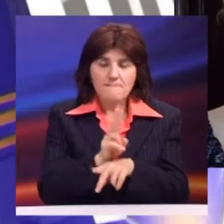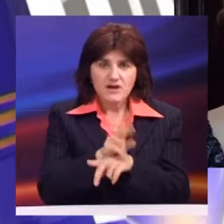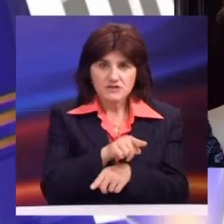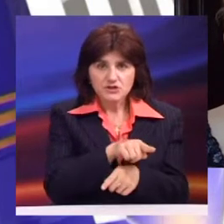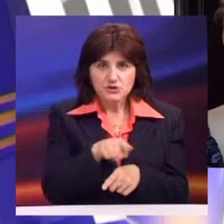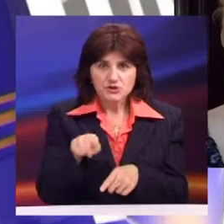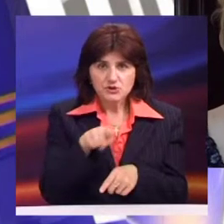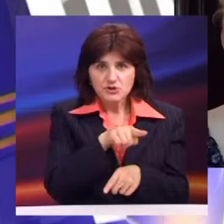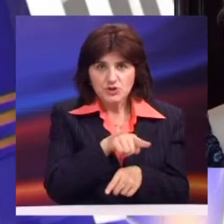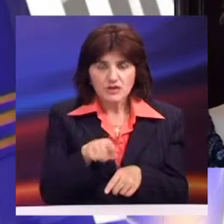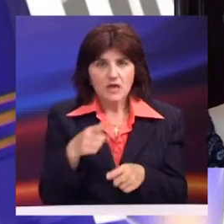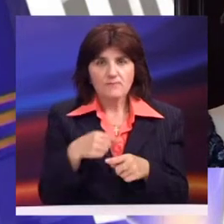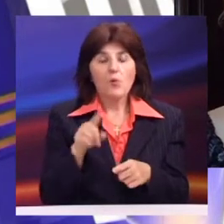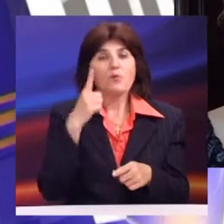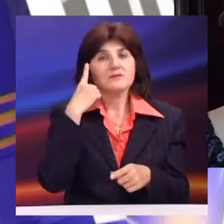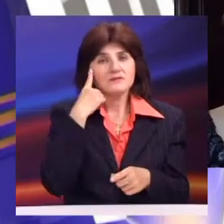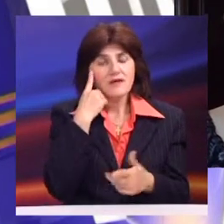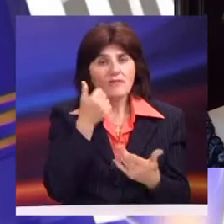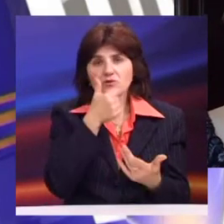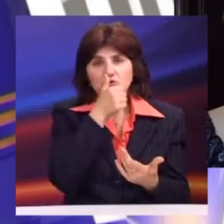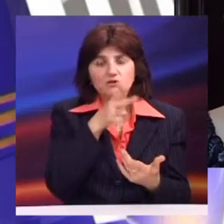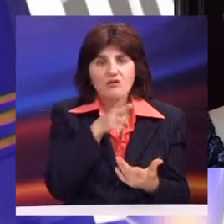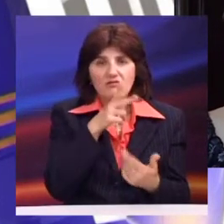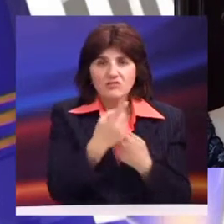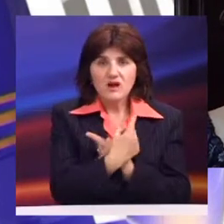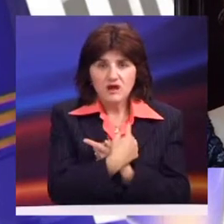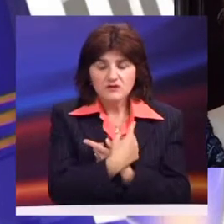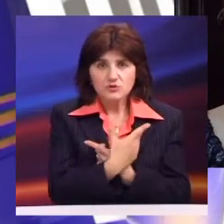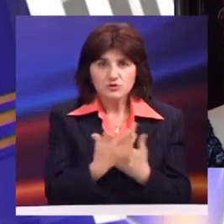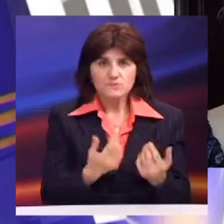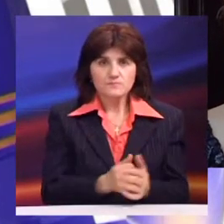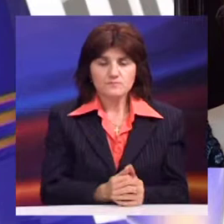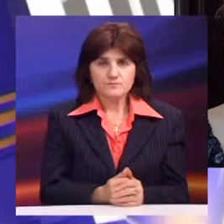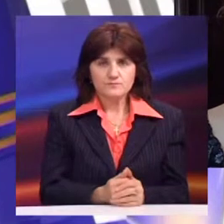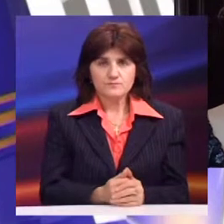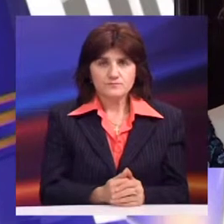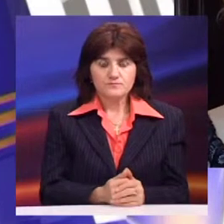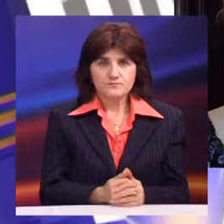da čitaju zadatke da bi znali tačno šta treba da urade. Tako da